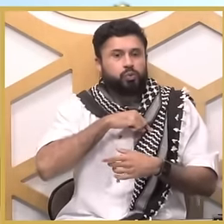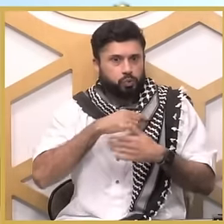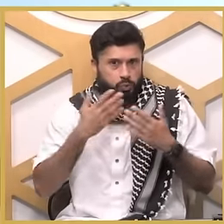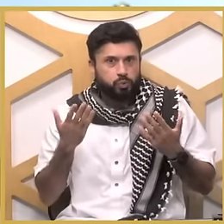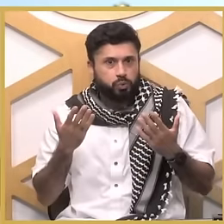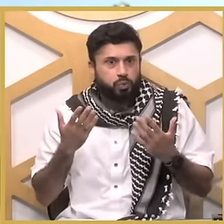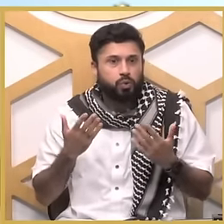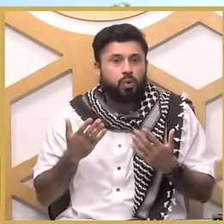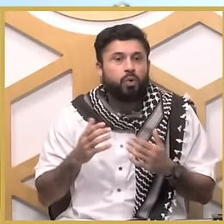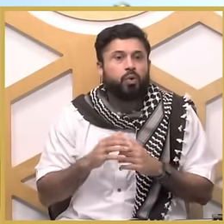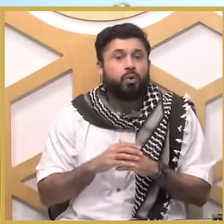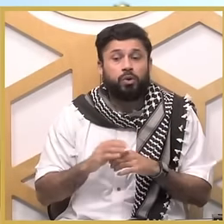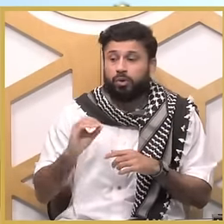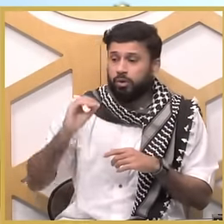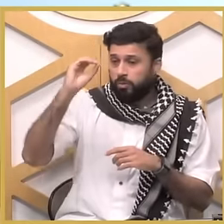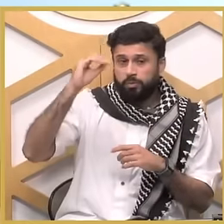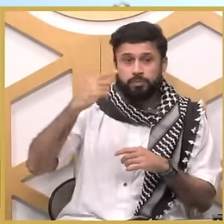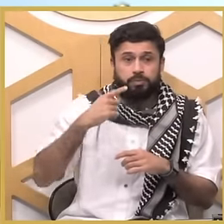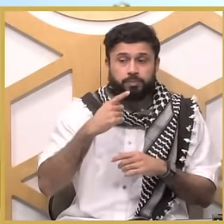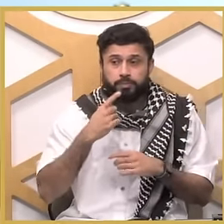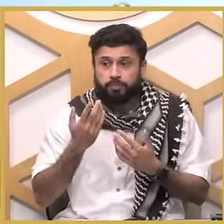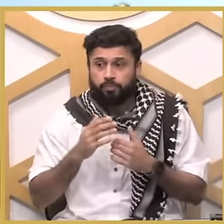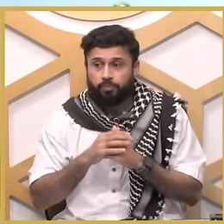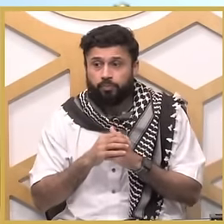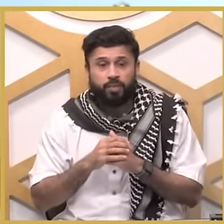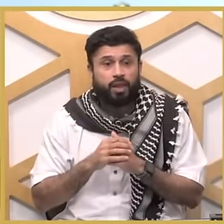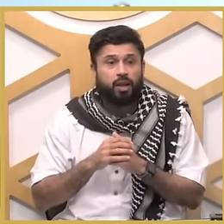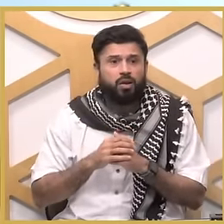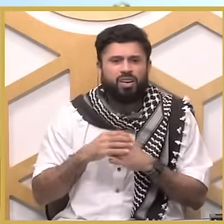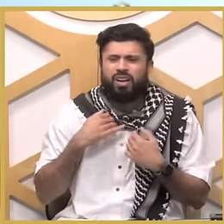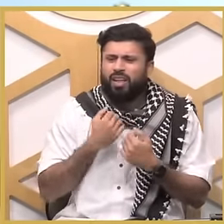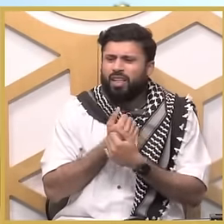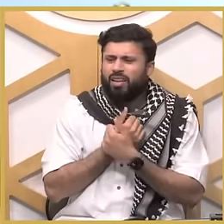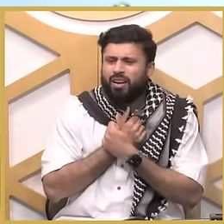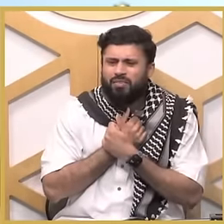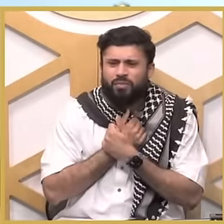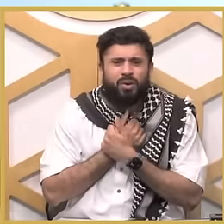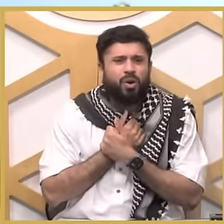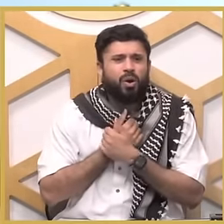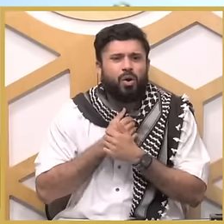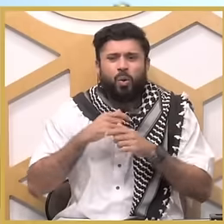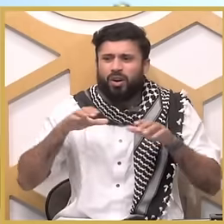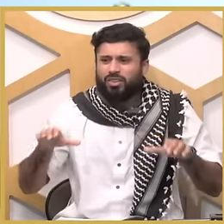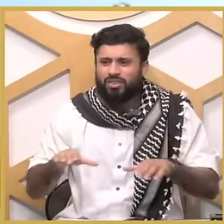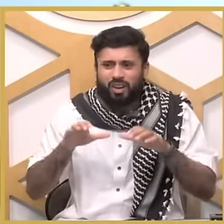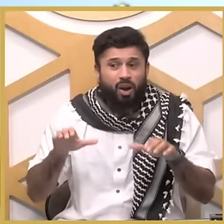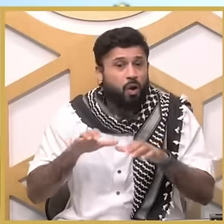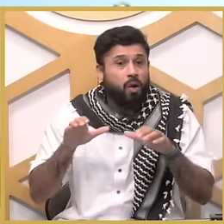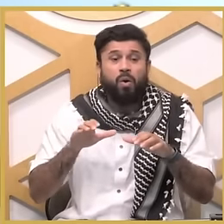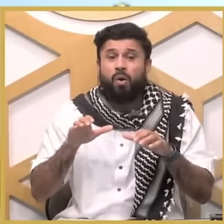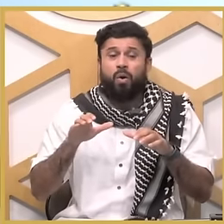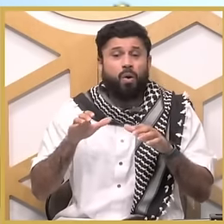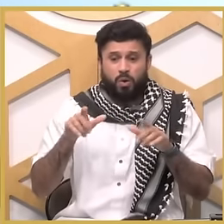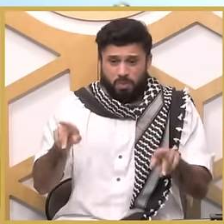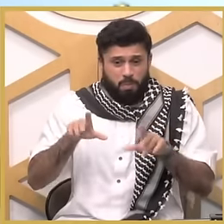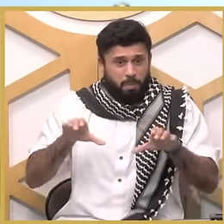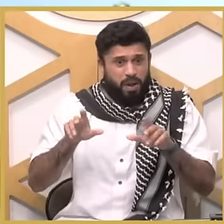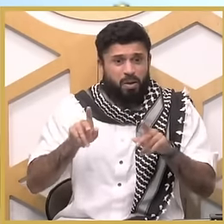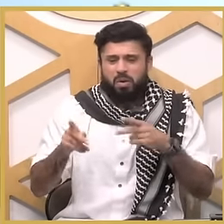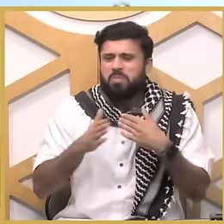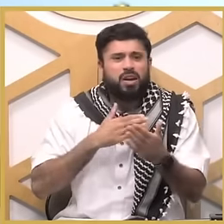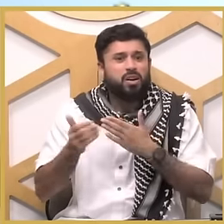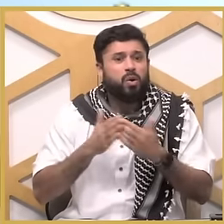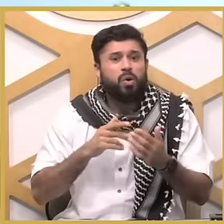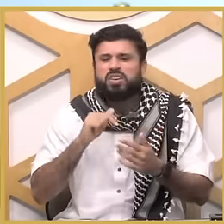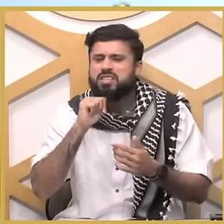بهم شفاعة. I love the righteous even though I don't count myself amongst them, so that perhaps I may benefit from their intercession. This is one of the ways